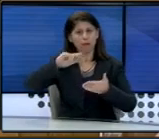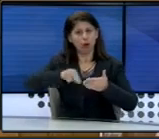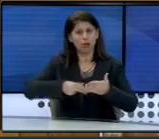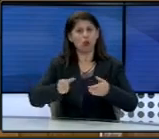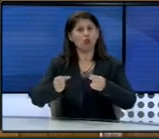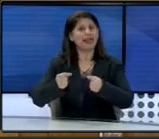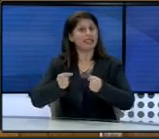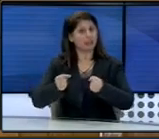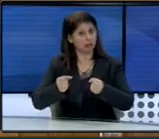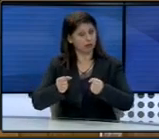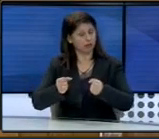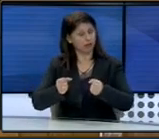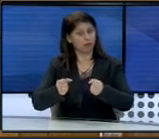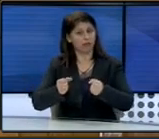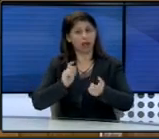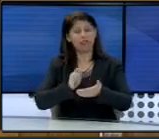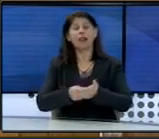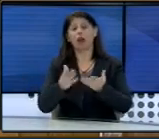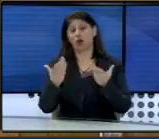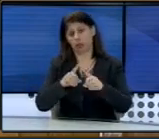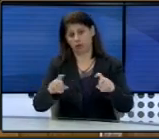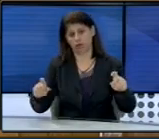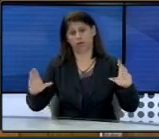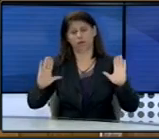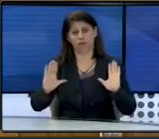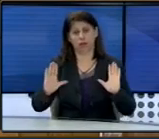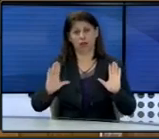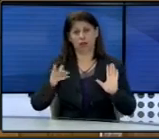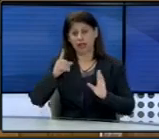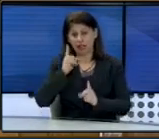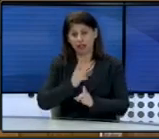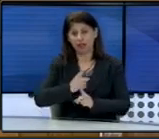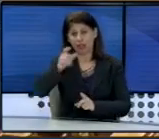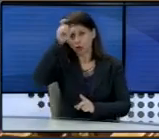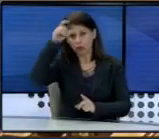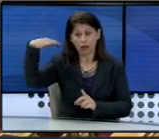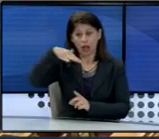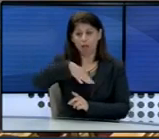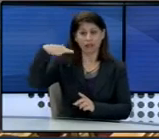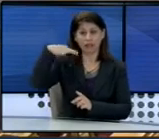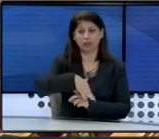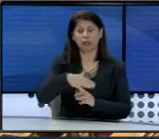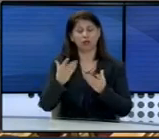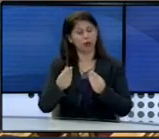και της κρίσης και ειδικά δεδομένης της τουρκικής επιθετικότητας.